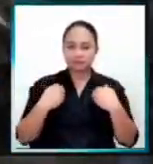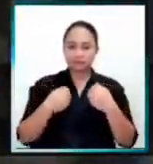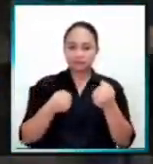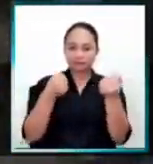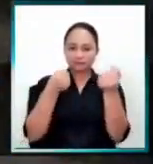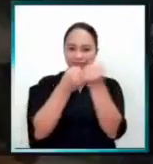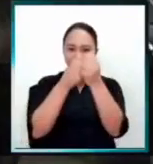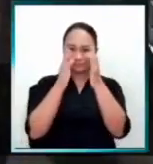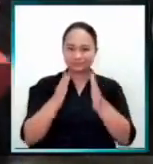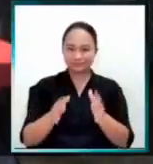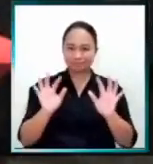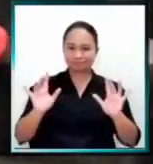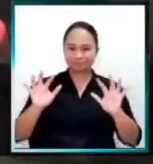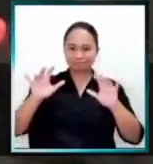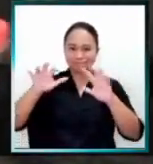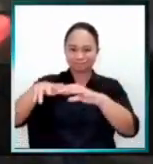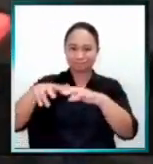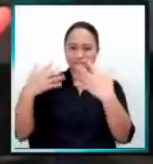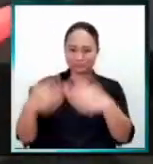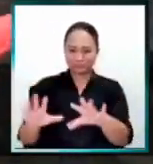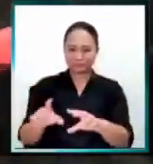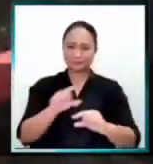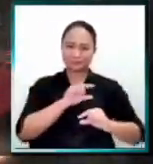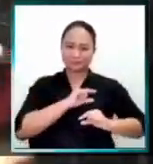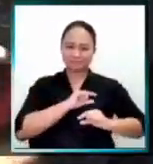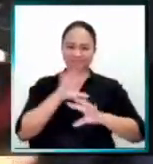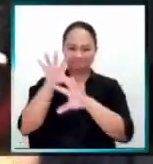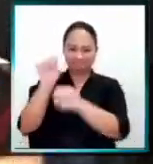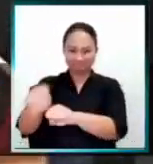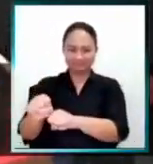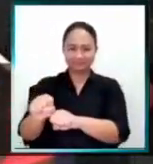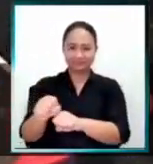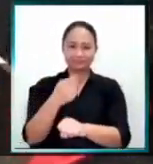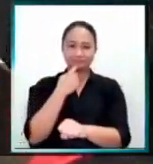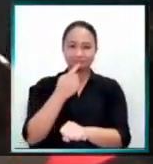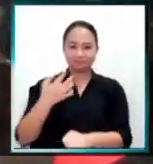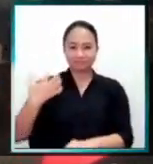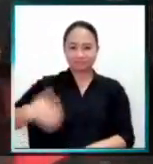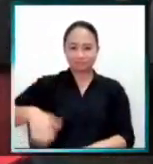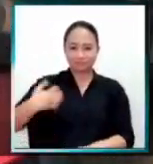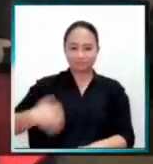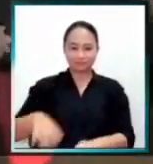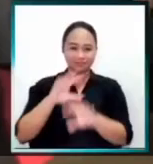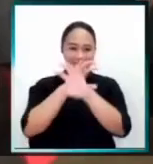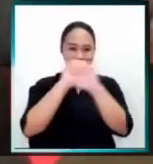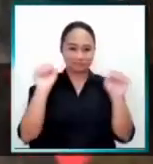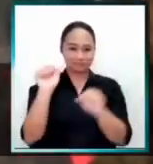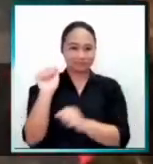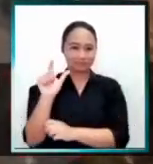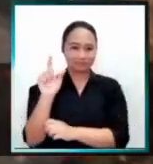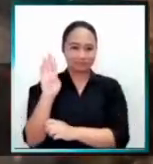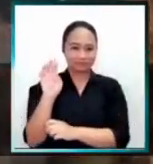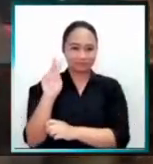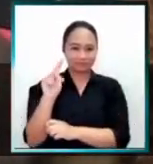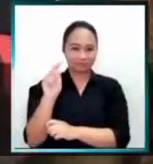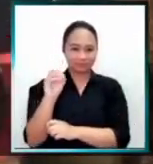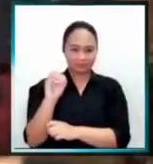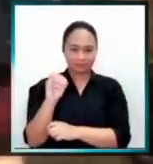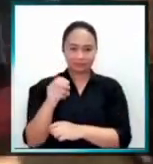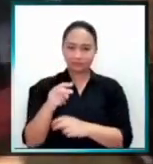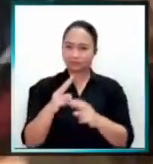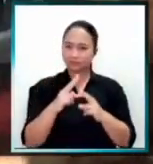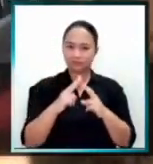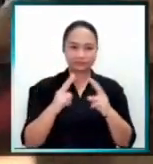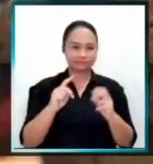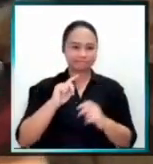namang inaresto ng mga otoridad. Ayon kay Argentinian President Alberto Fernandez, ito na ang pinakaseryosong insidente na